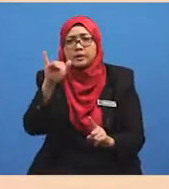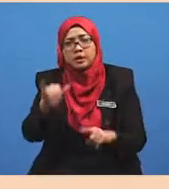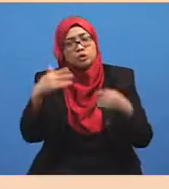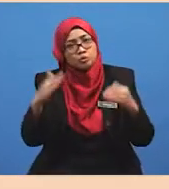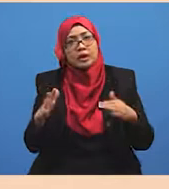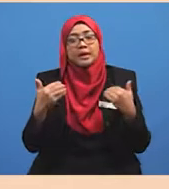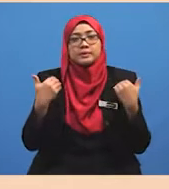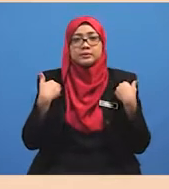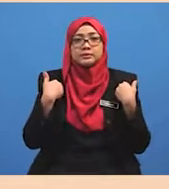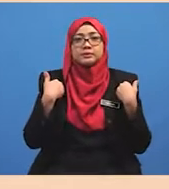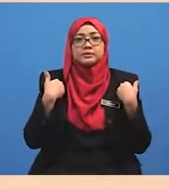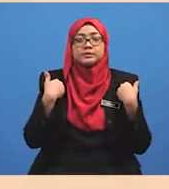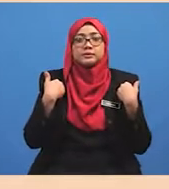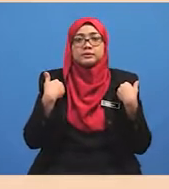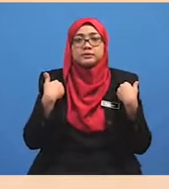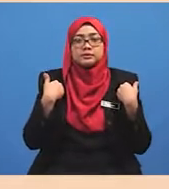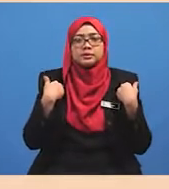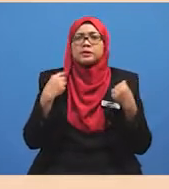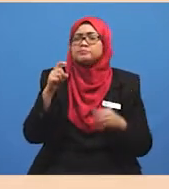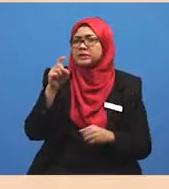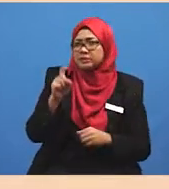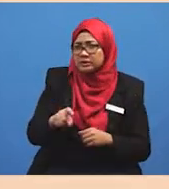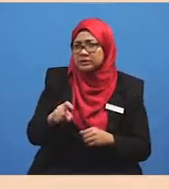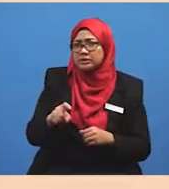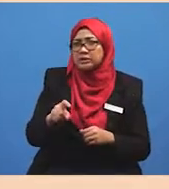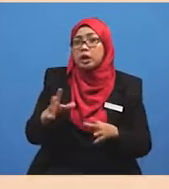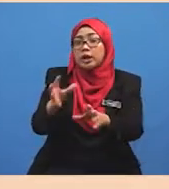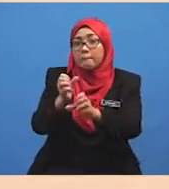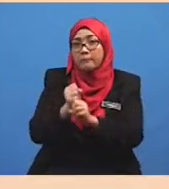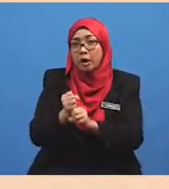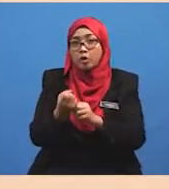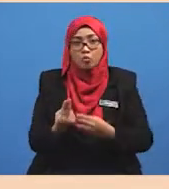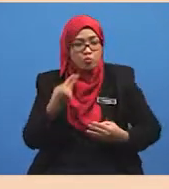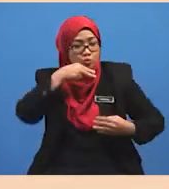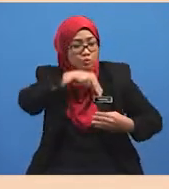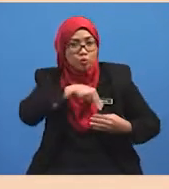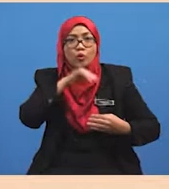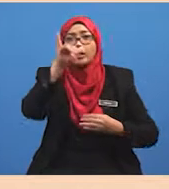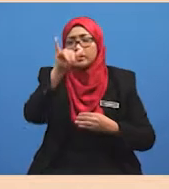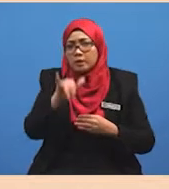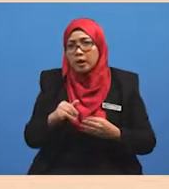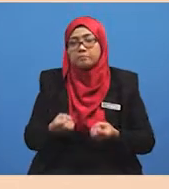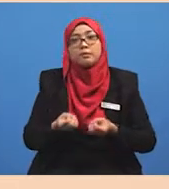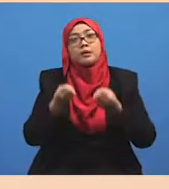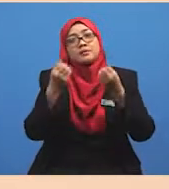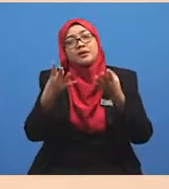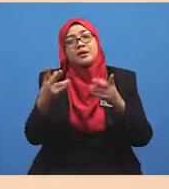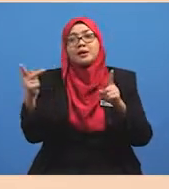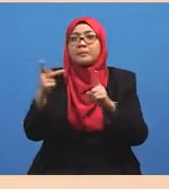sudah pasti akan dapat membawa keuntungan kepada Usahawan